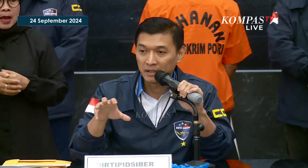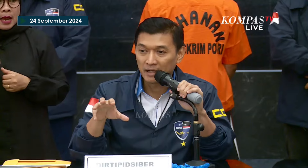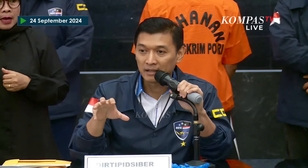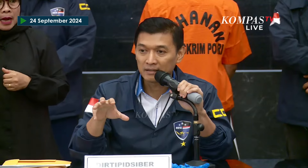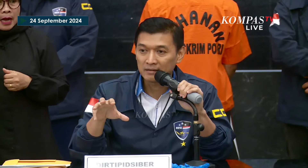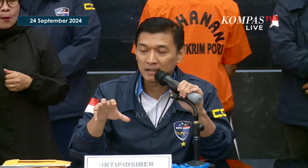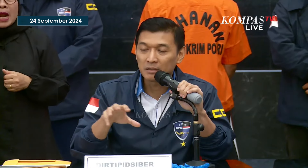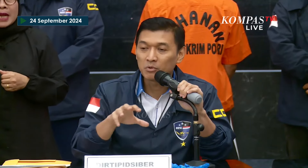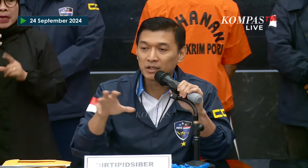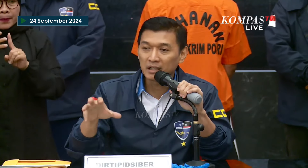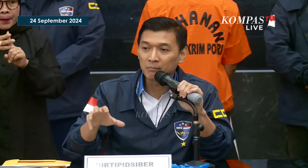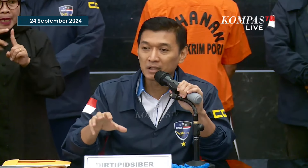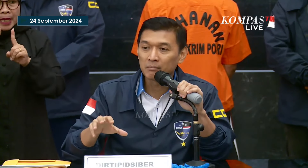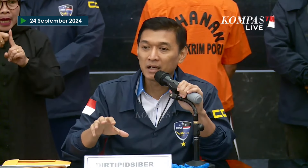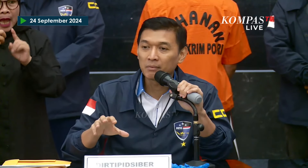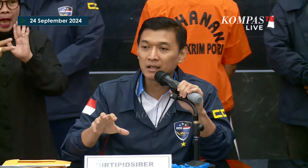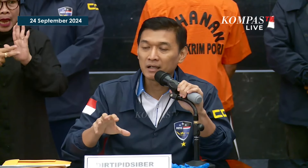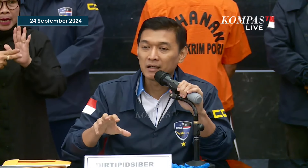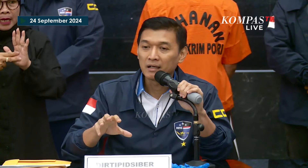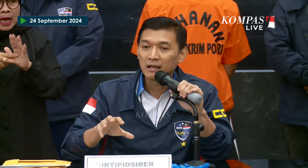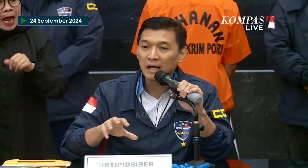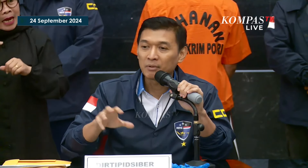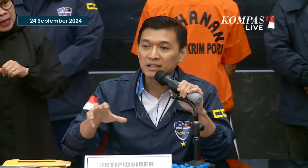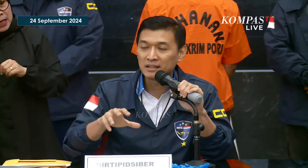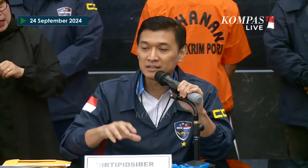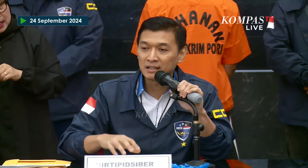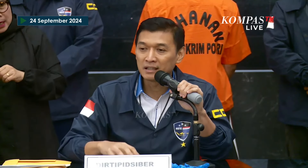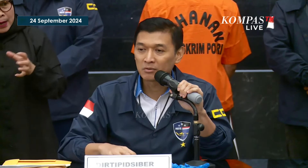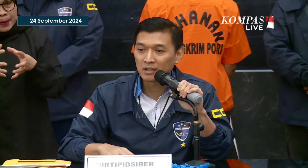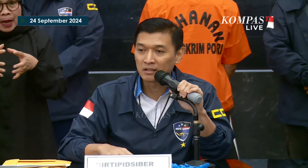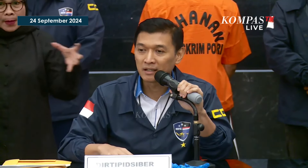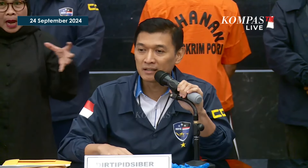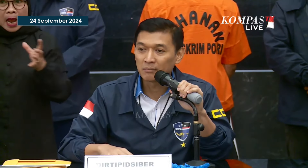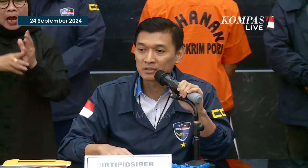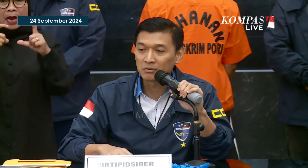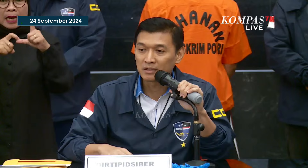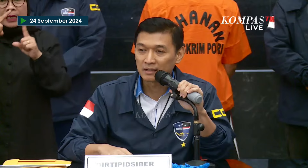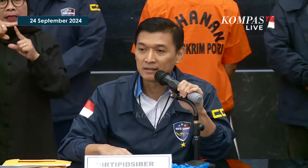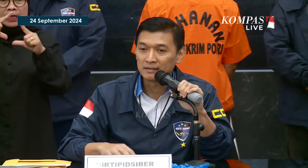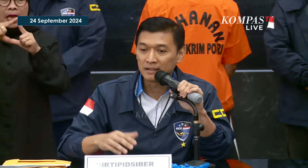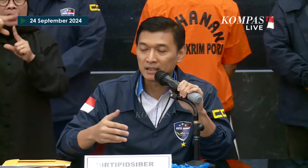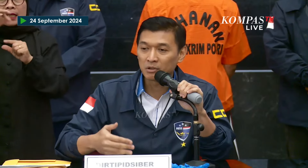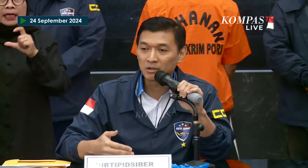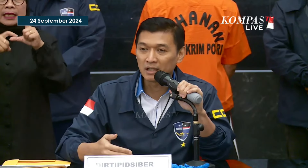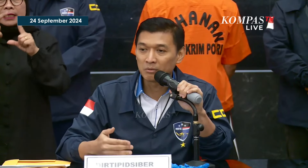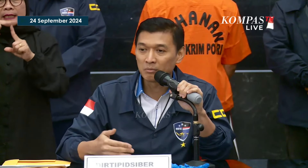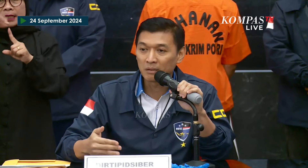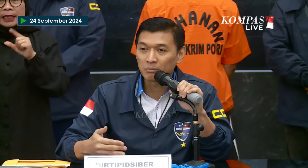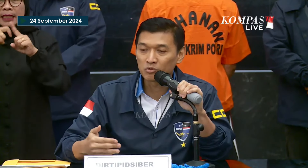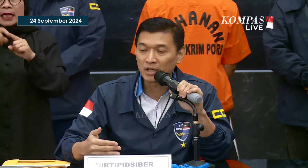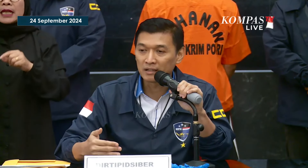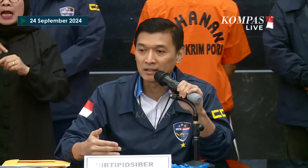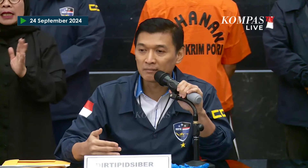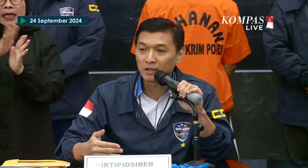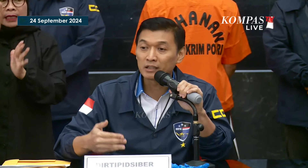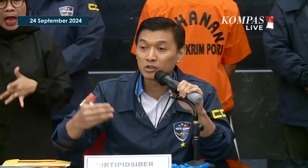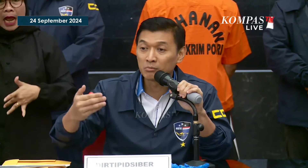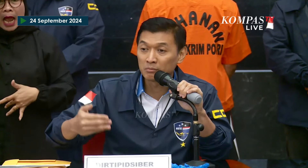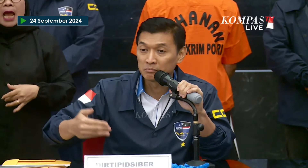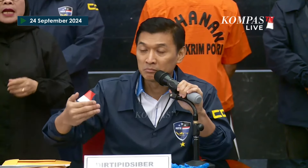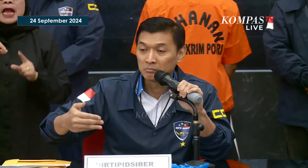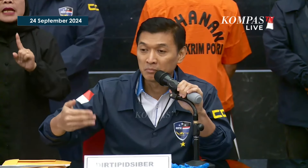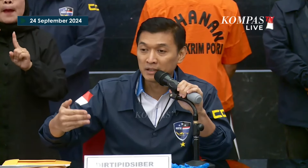dari BKN, nanti mungkin akan berkembang kepada apa saja sih yang dilakukan oleh yang bersangkutan. Dan kita baru ketahui beberapa perusahaan ini,